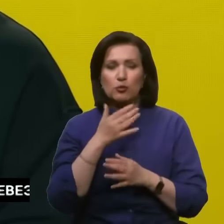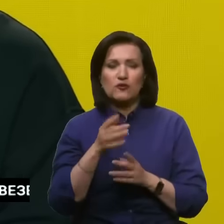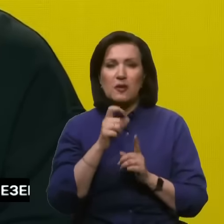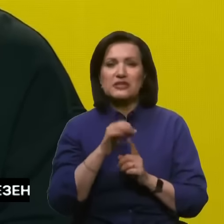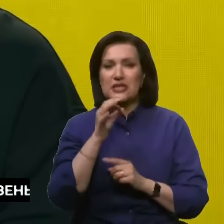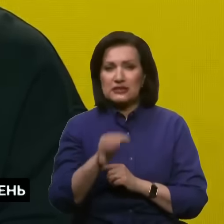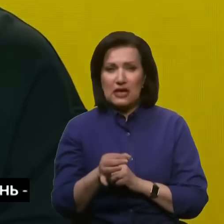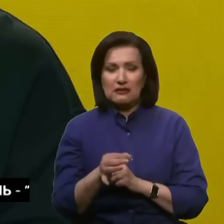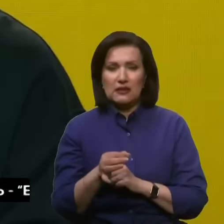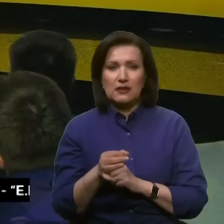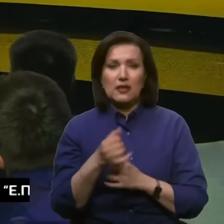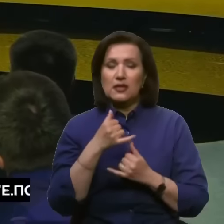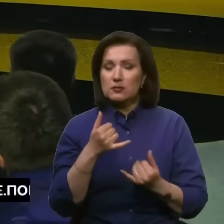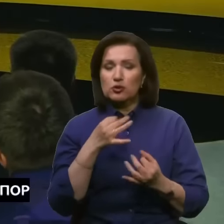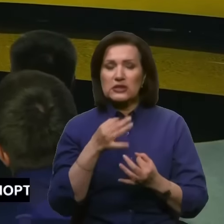вам сказати,